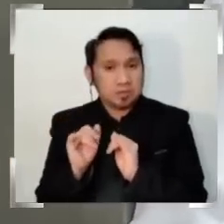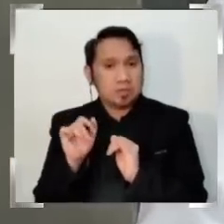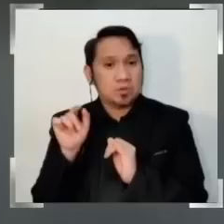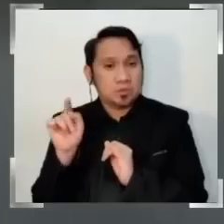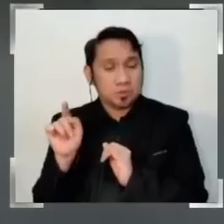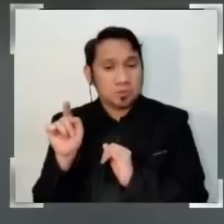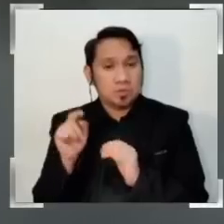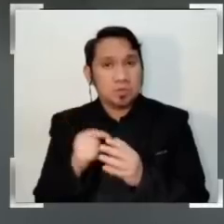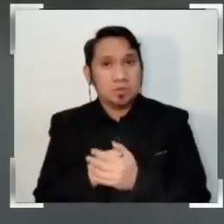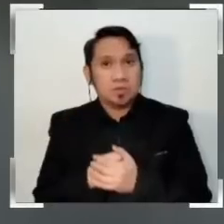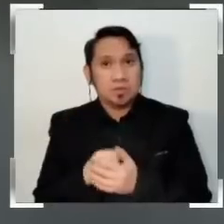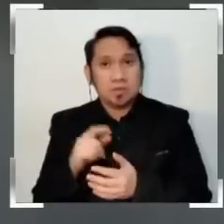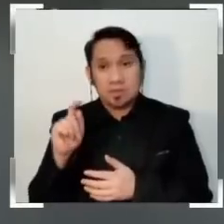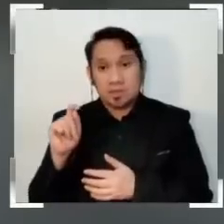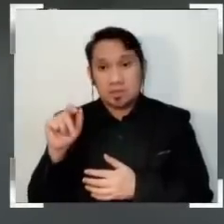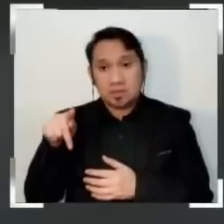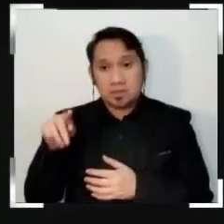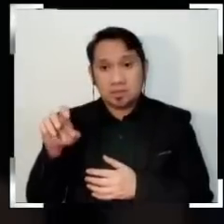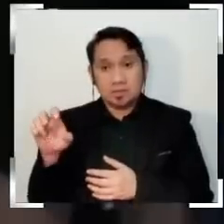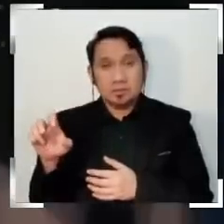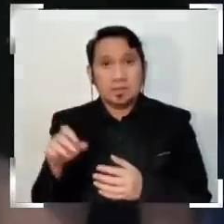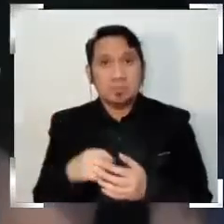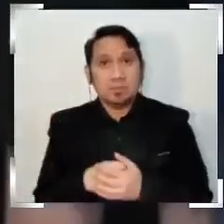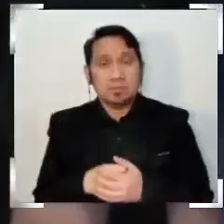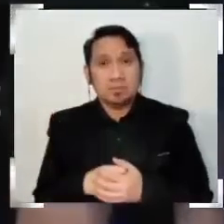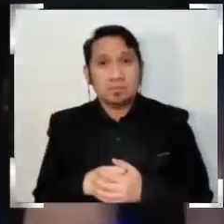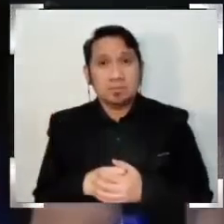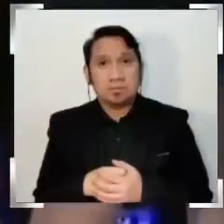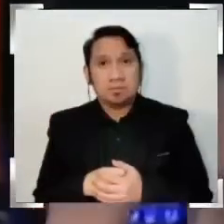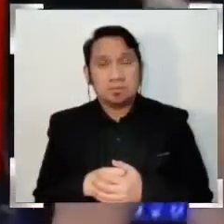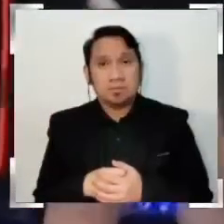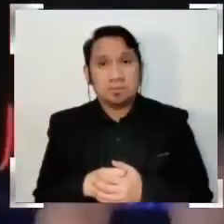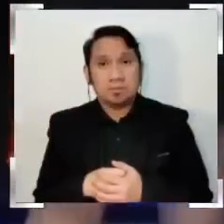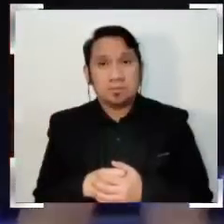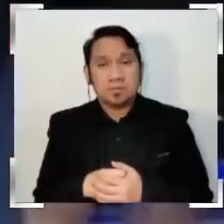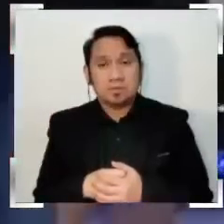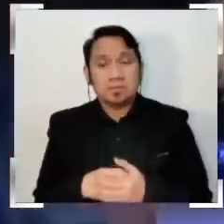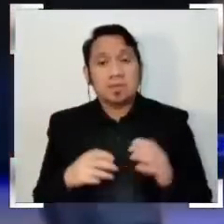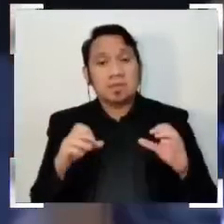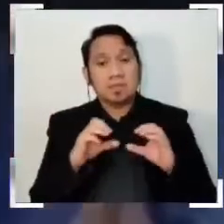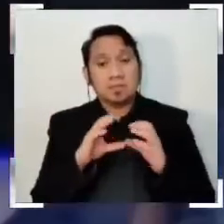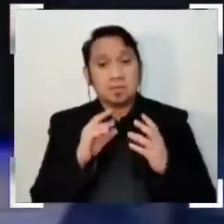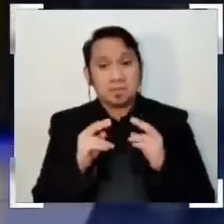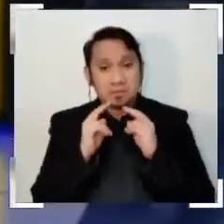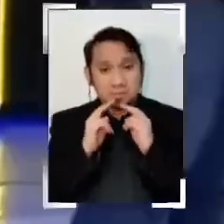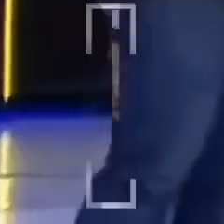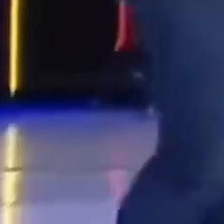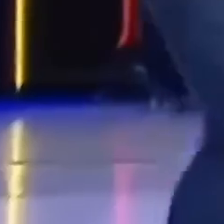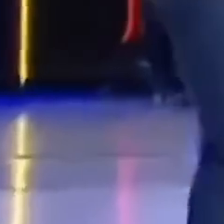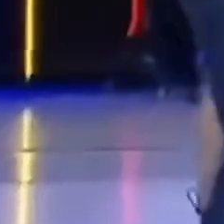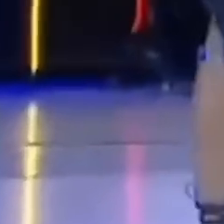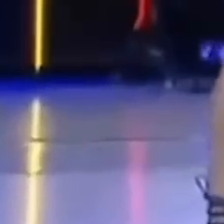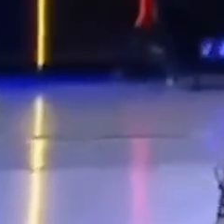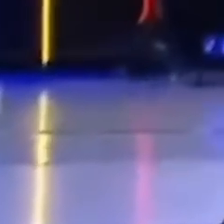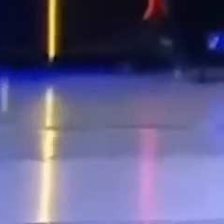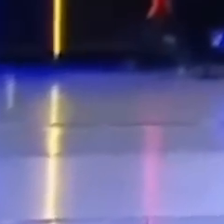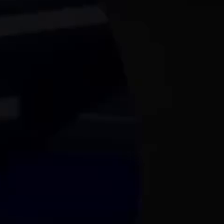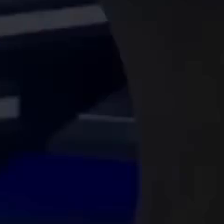Tape Inc. at ng pamilya Halusos. Para sa GMA Integrated News, Nelson Canlas ang inyong saksi.